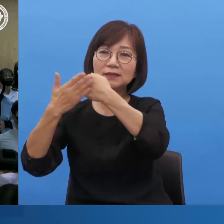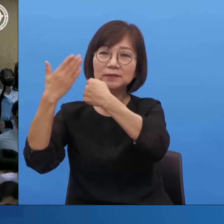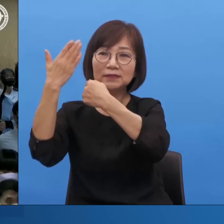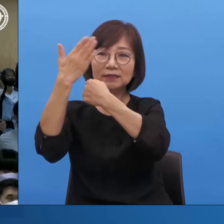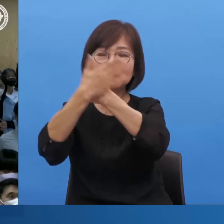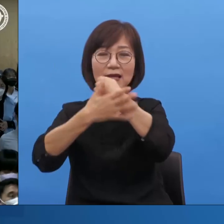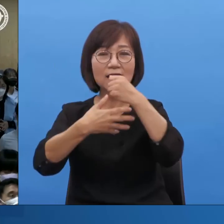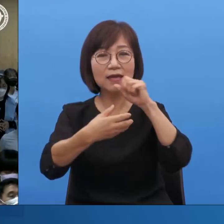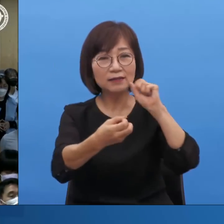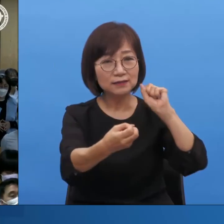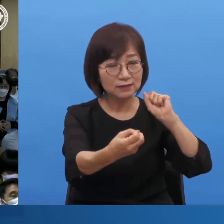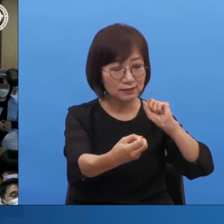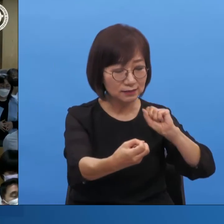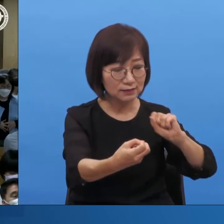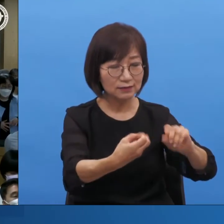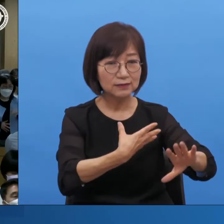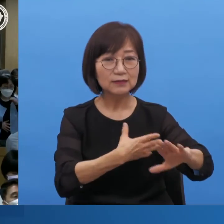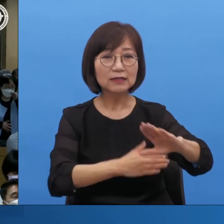하나님 은혜를